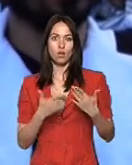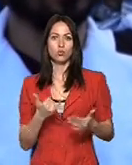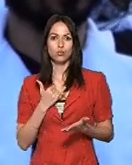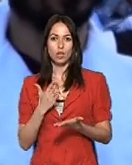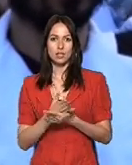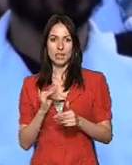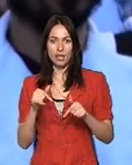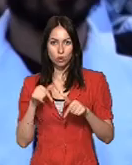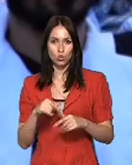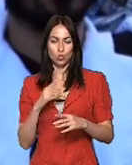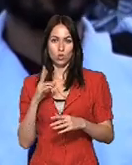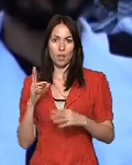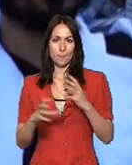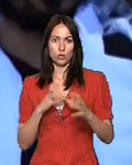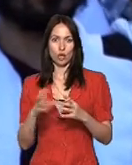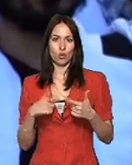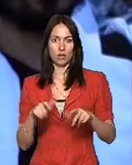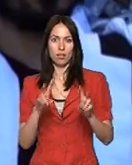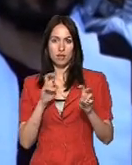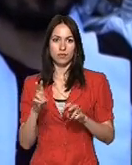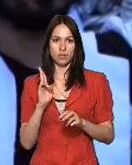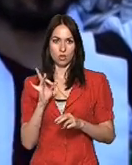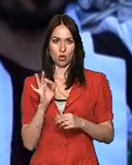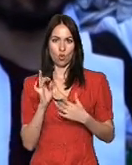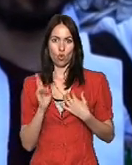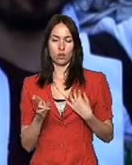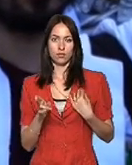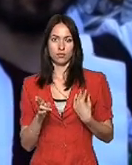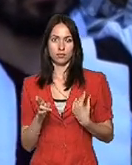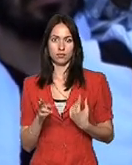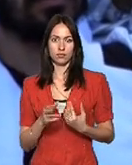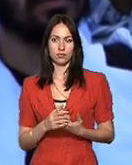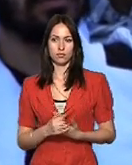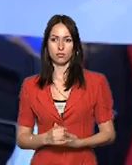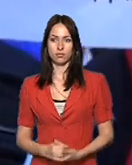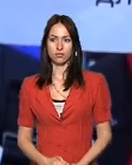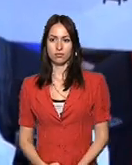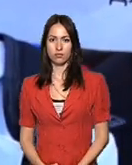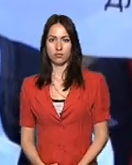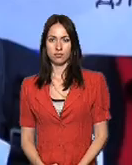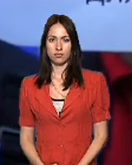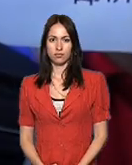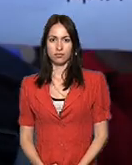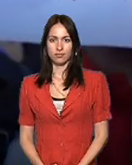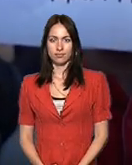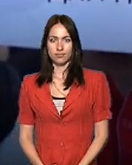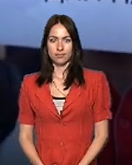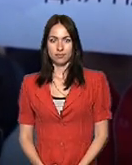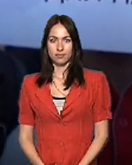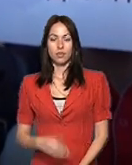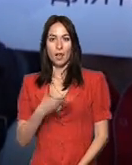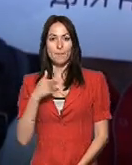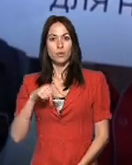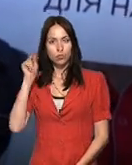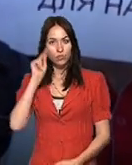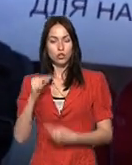тут міжнародний екзамен? Називається КРОК. Ну, якщо у нас є тут міжнародний екзамен, називається КРОК. Ми тут учили на КРОК.